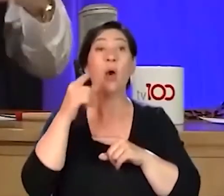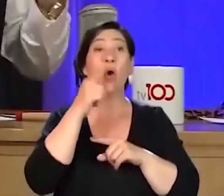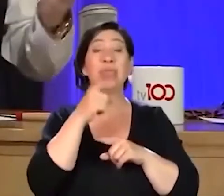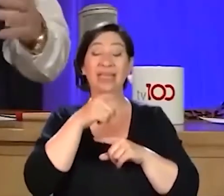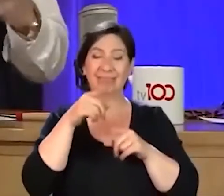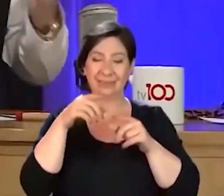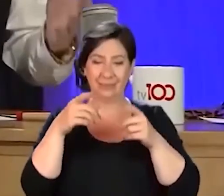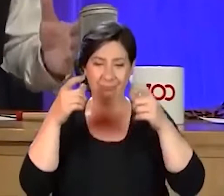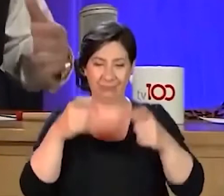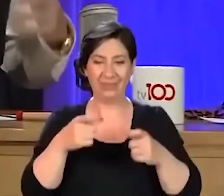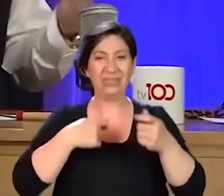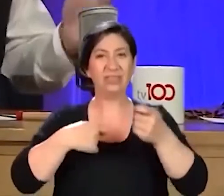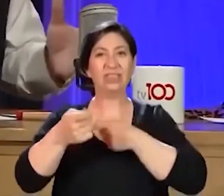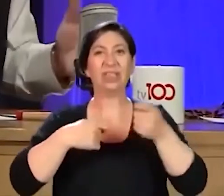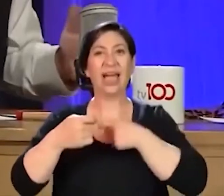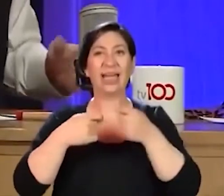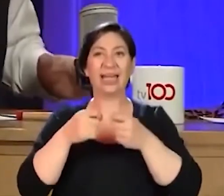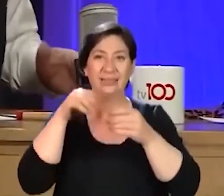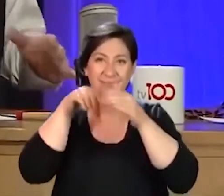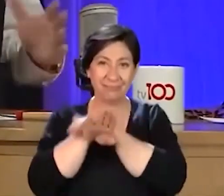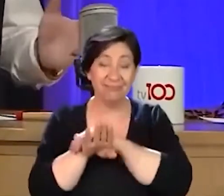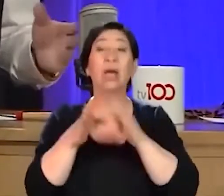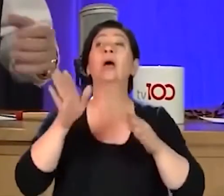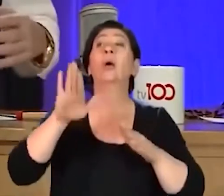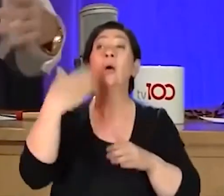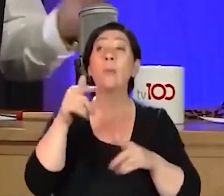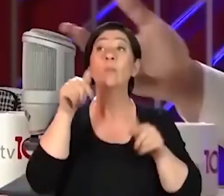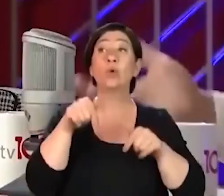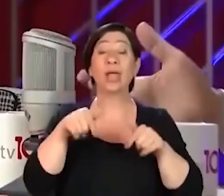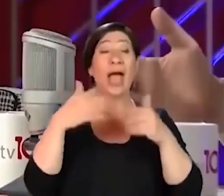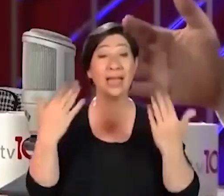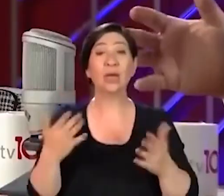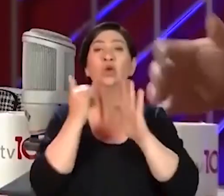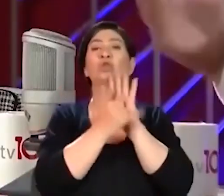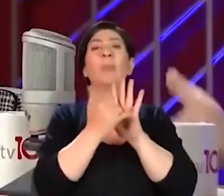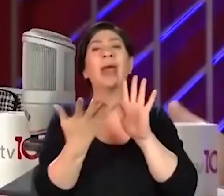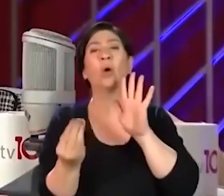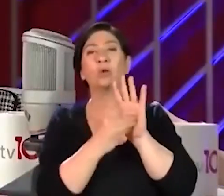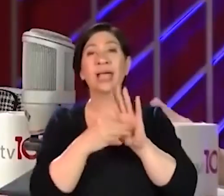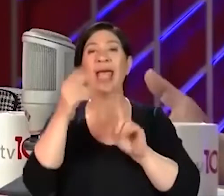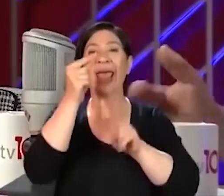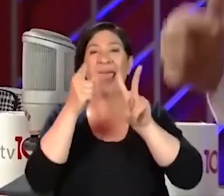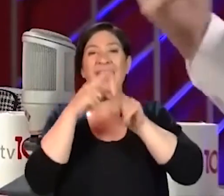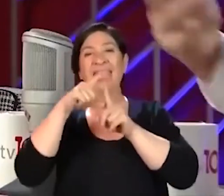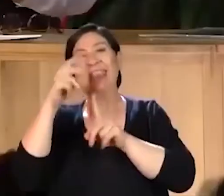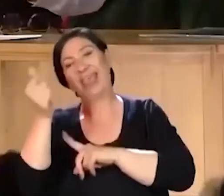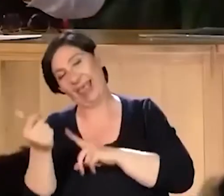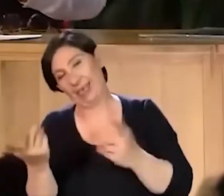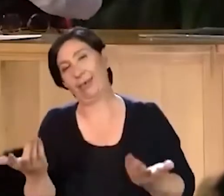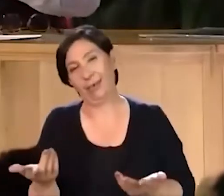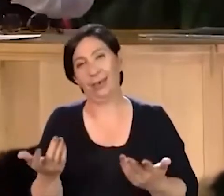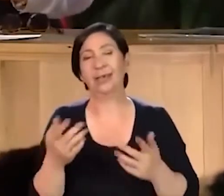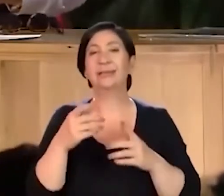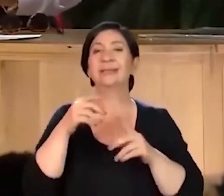sektörün ticari şirketlerine katıldılar falan ama bugün Artık YouTube'a ne koysan zaten indi aslında yani bir